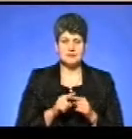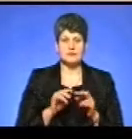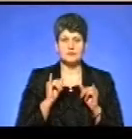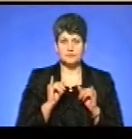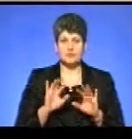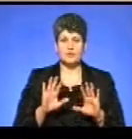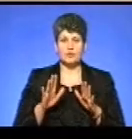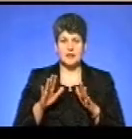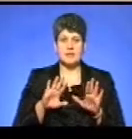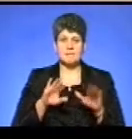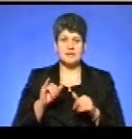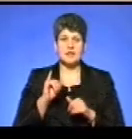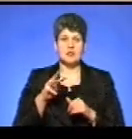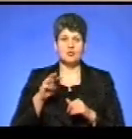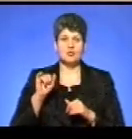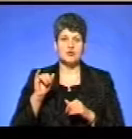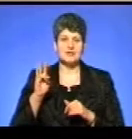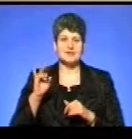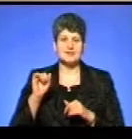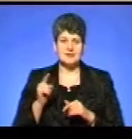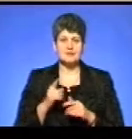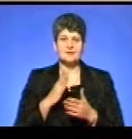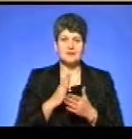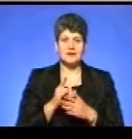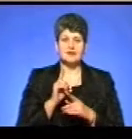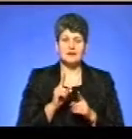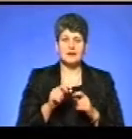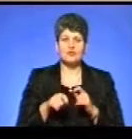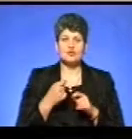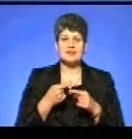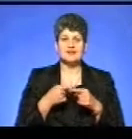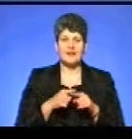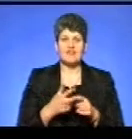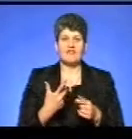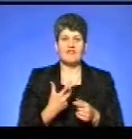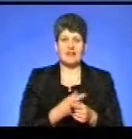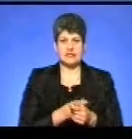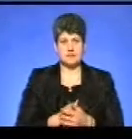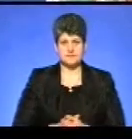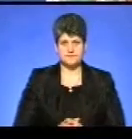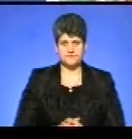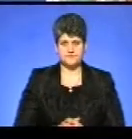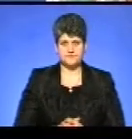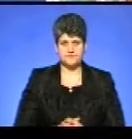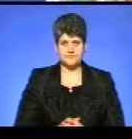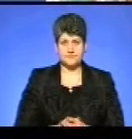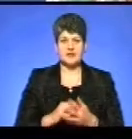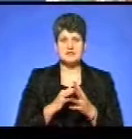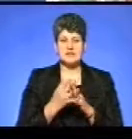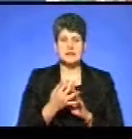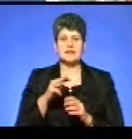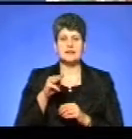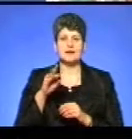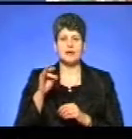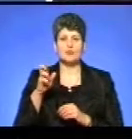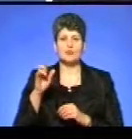подія після імунізації БЦЖ обумовлена лише порушенням техніки введення. У селі Трибухівці